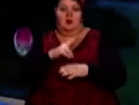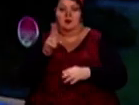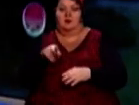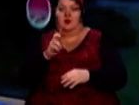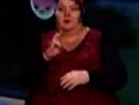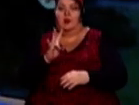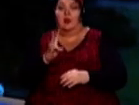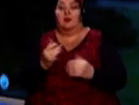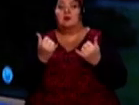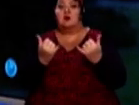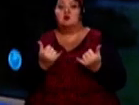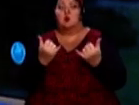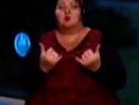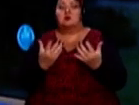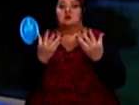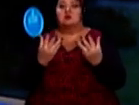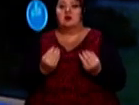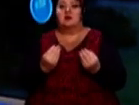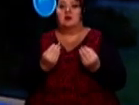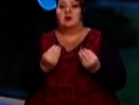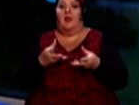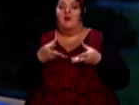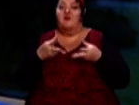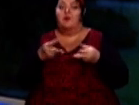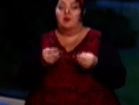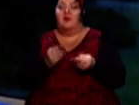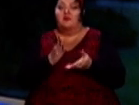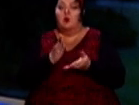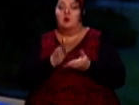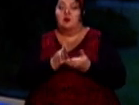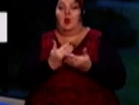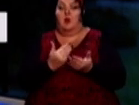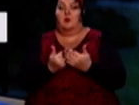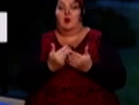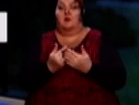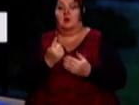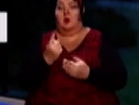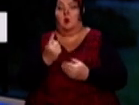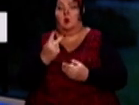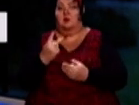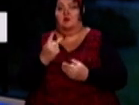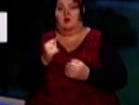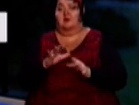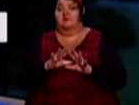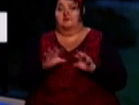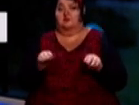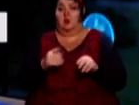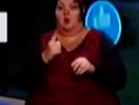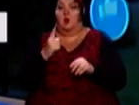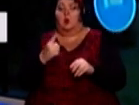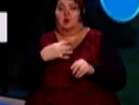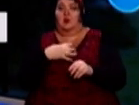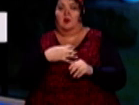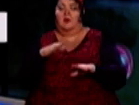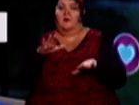на сьогоднішній день важелі впливу є, ну, буквально 1-2 та і все. Один важель впливу –